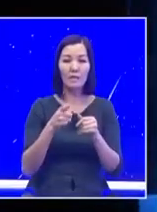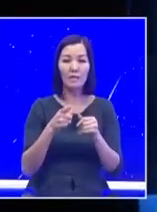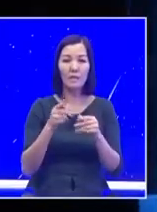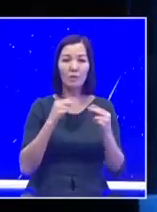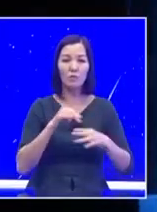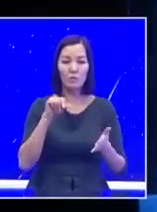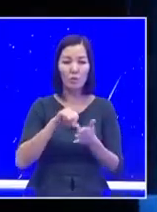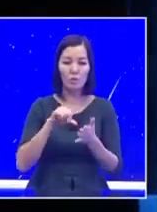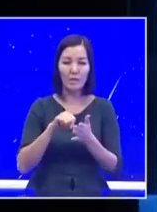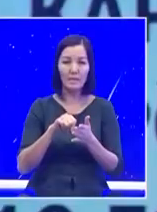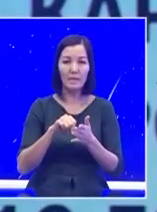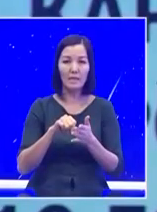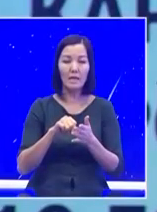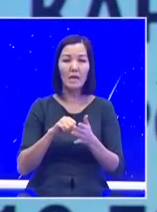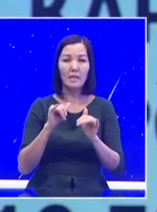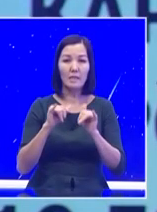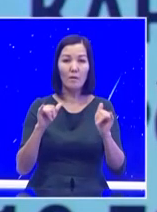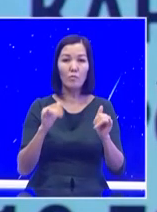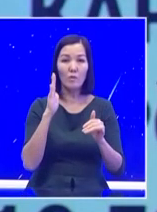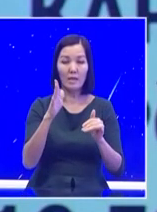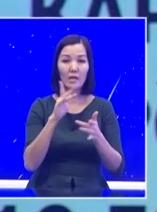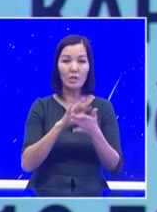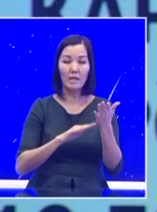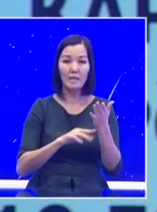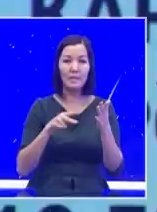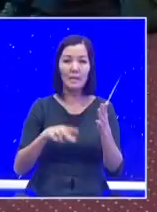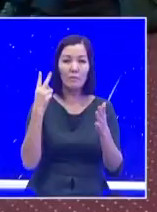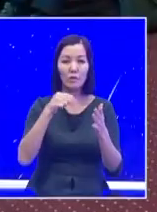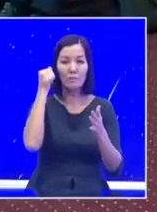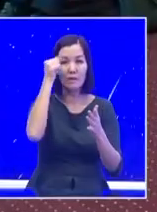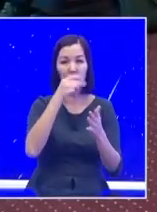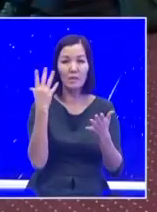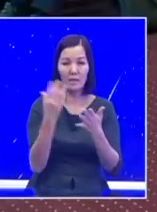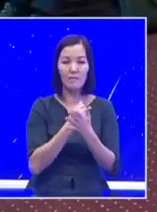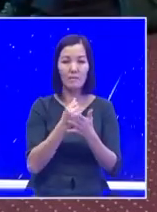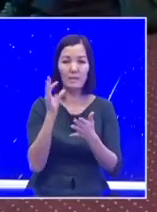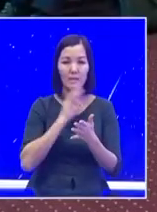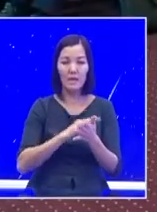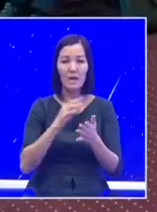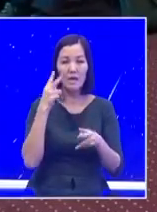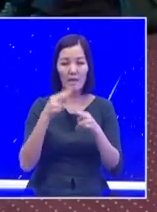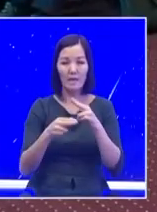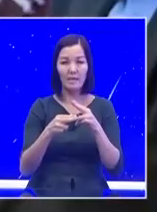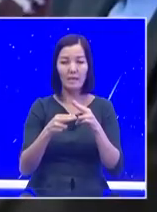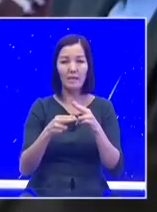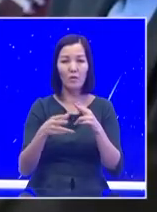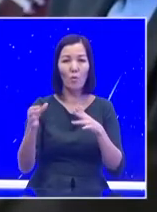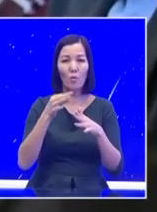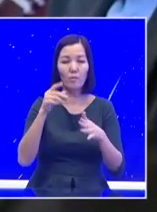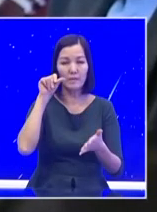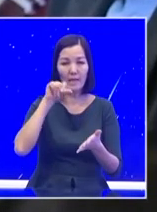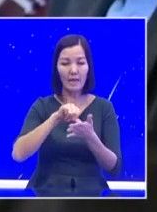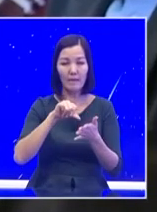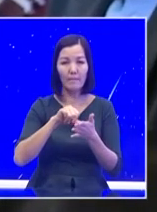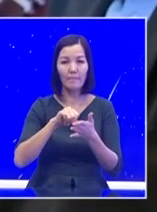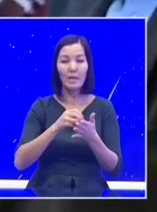жұмысқа орналастырылған. Осы қарқыннан таймаса аудан 2020 жылды да табысты аяқтайды, деді Амандық Ғаббасұлы. Аудан беталысын